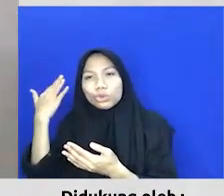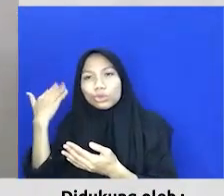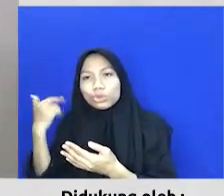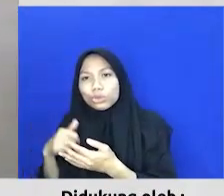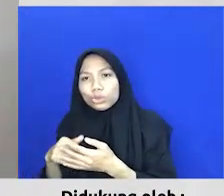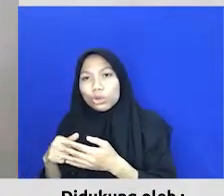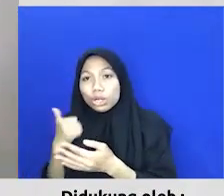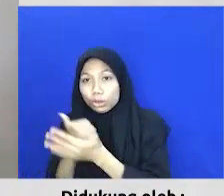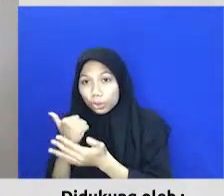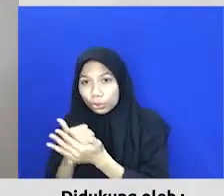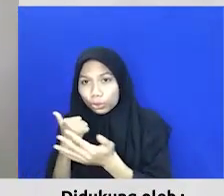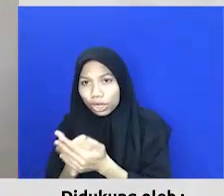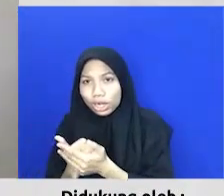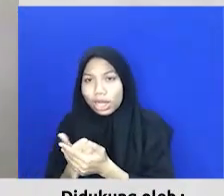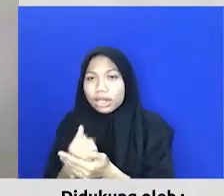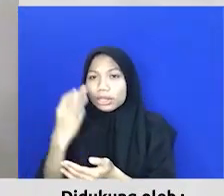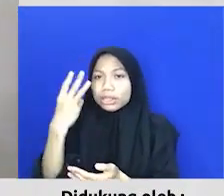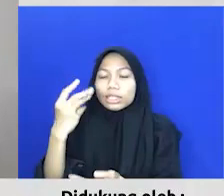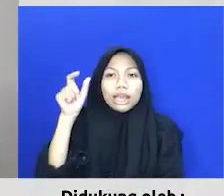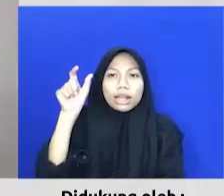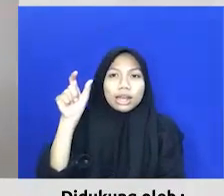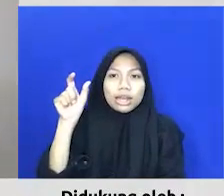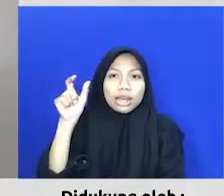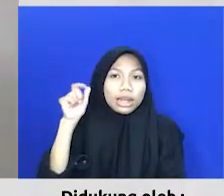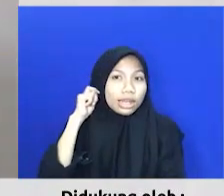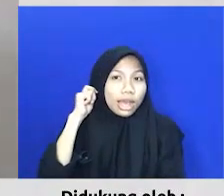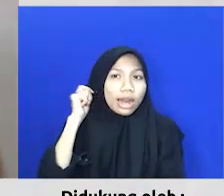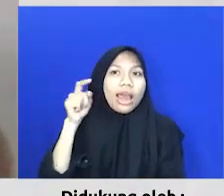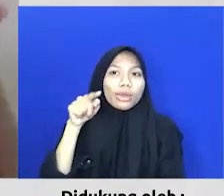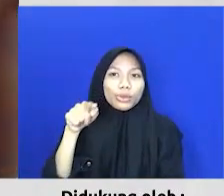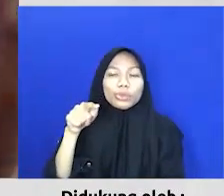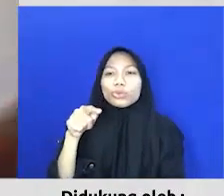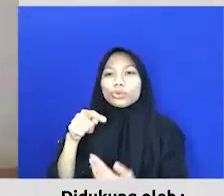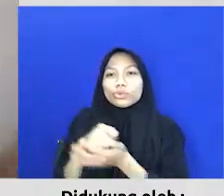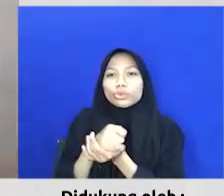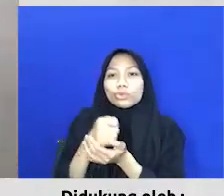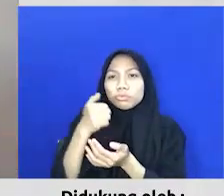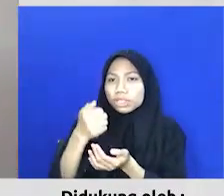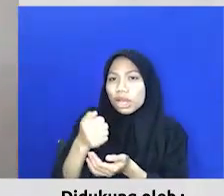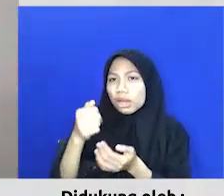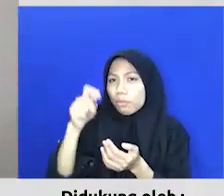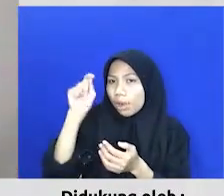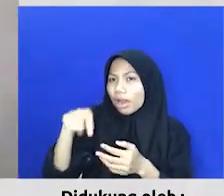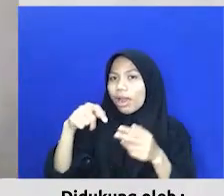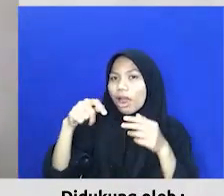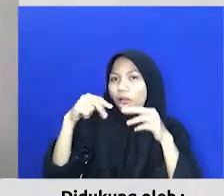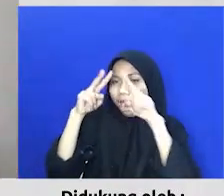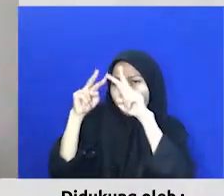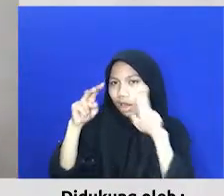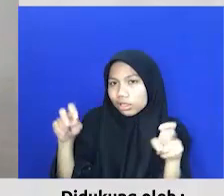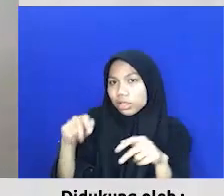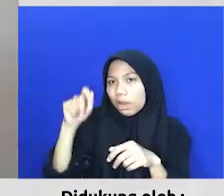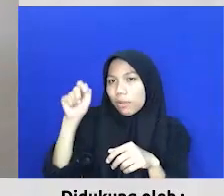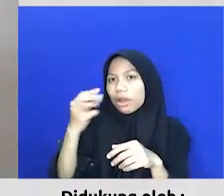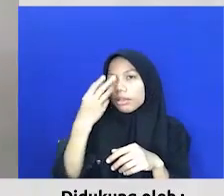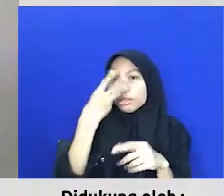mungkin waktu itu dipopulerkan sama Sitchfield di tahun 76 dengan screenplay-nya dia. Gua bisa pakai itu, bahwa lihat nih, ini ujung X1